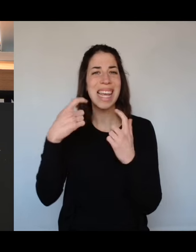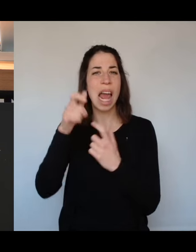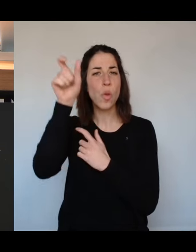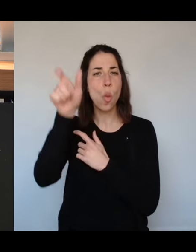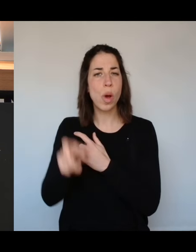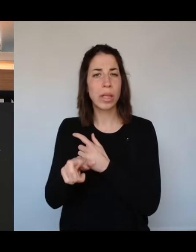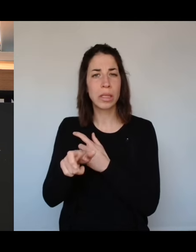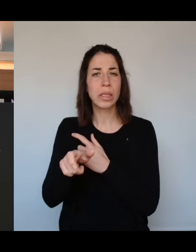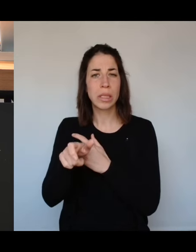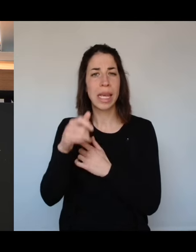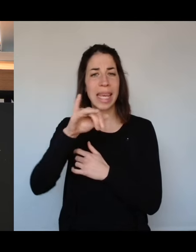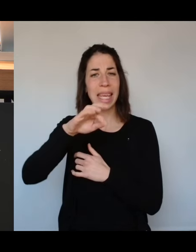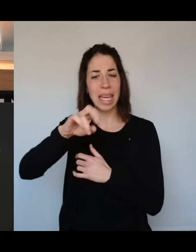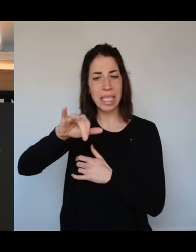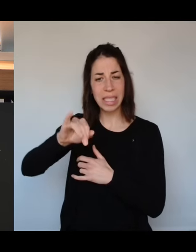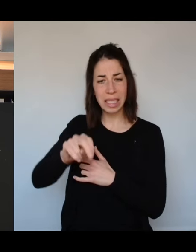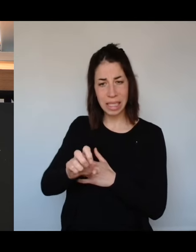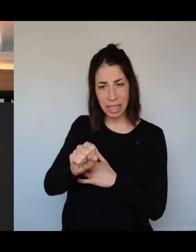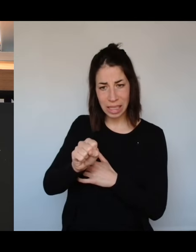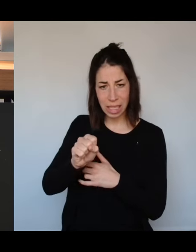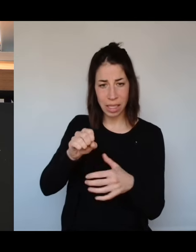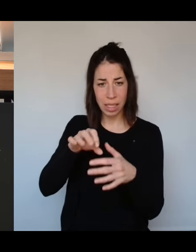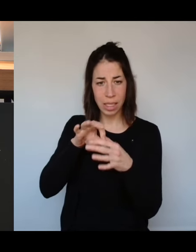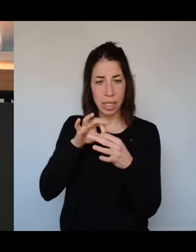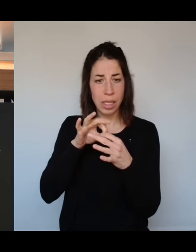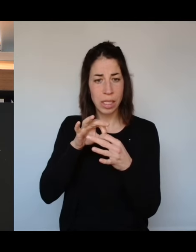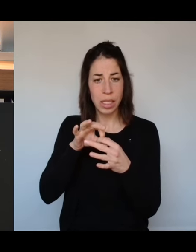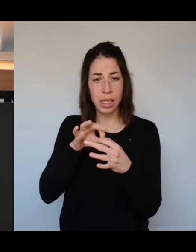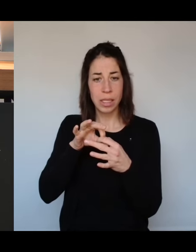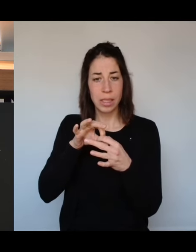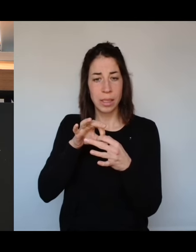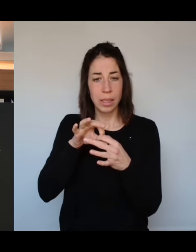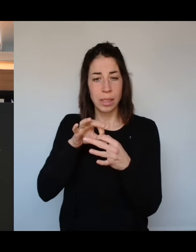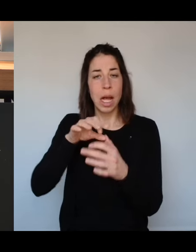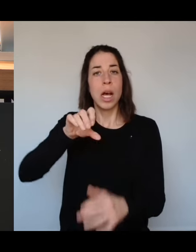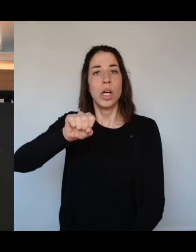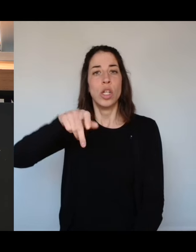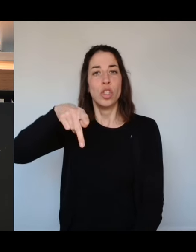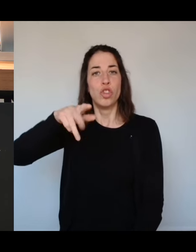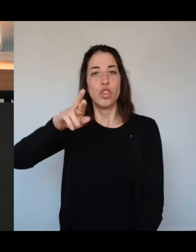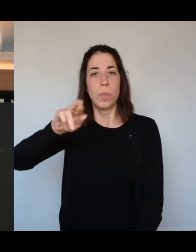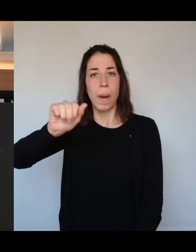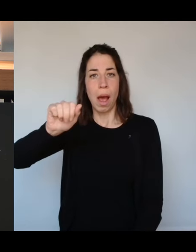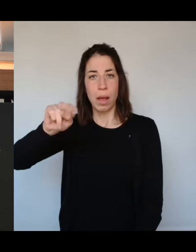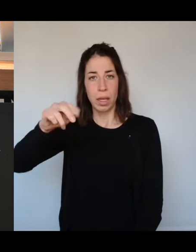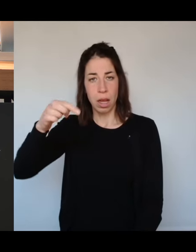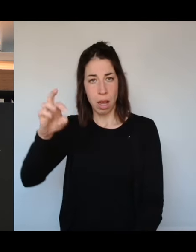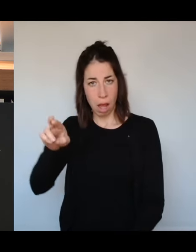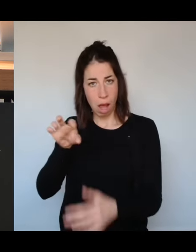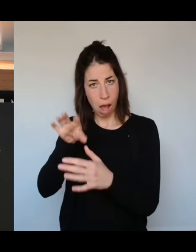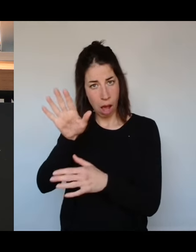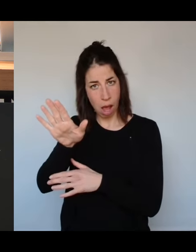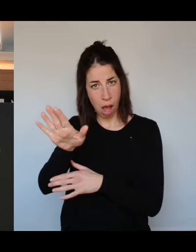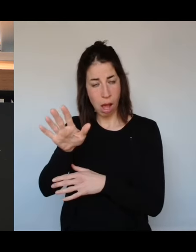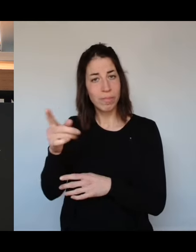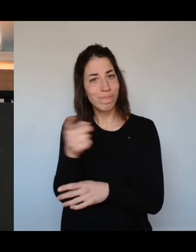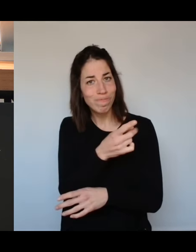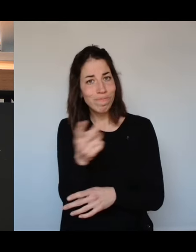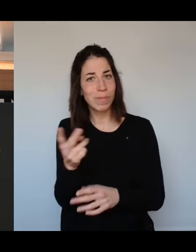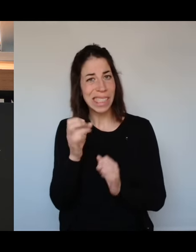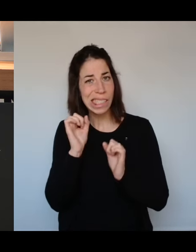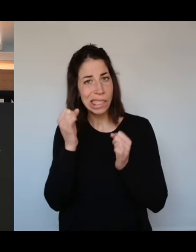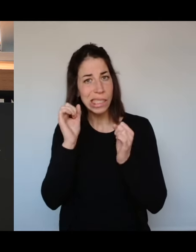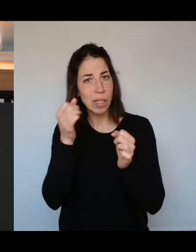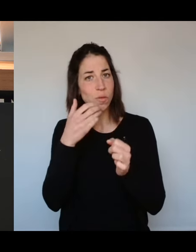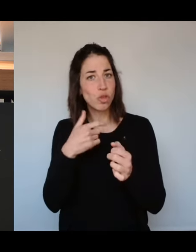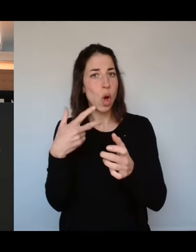neuen Anlauf nehmen, dass sie neue Wege gehen, um Drogenhandel und Gewalt im Görlitzer Park zurückzudrängen und um den